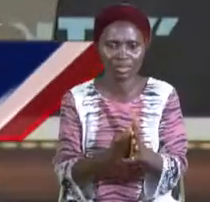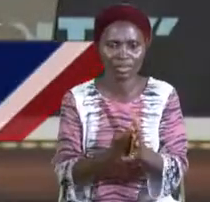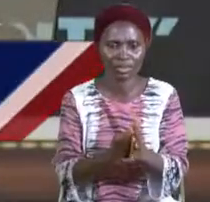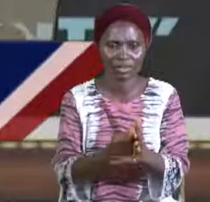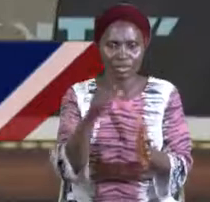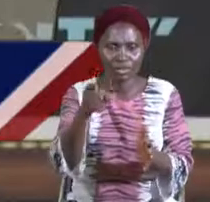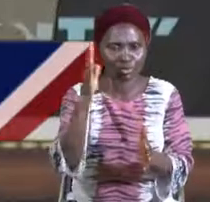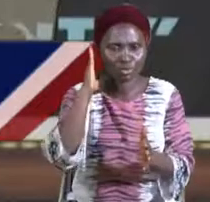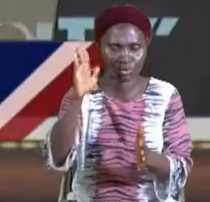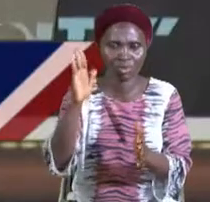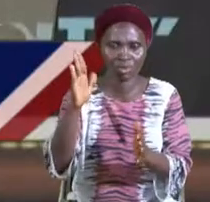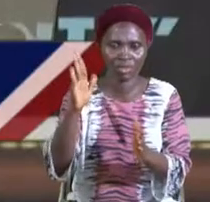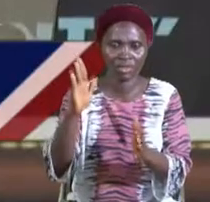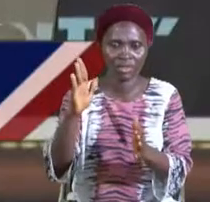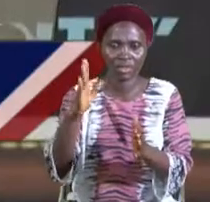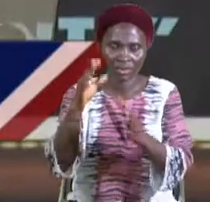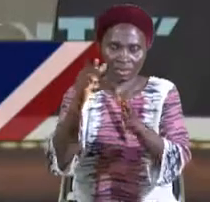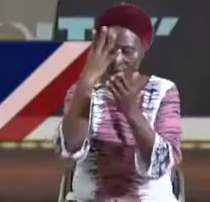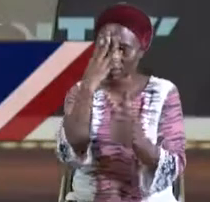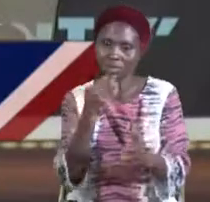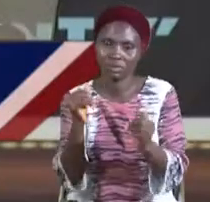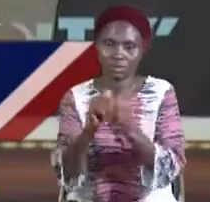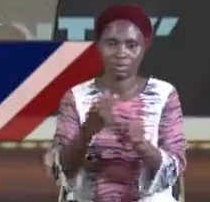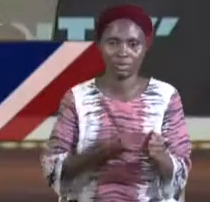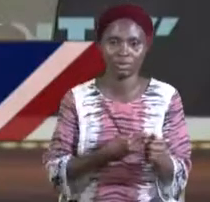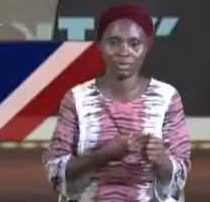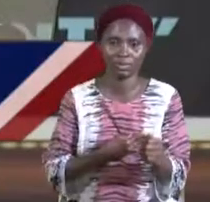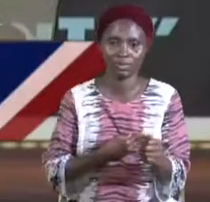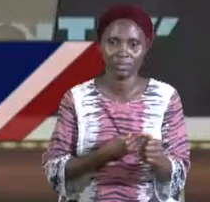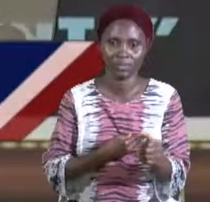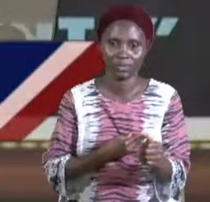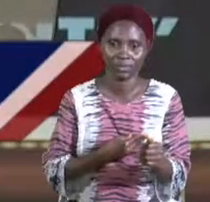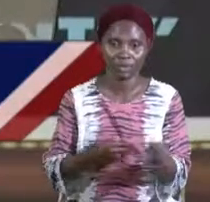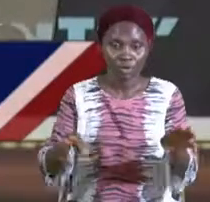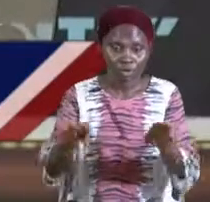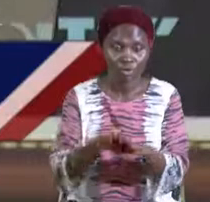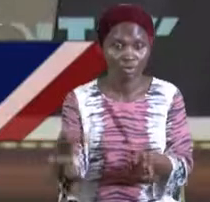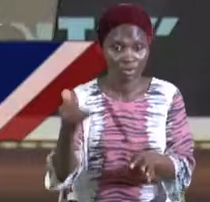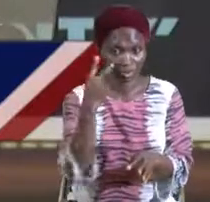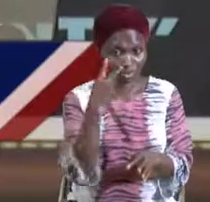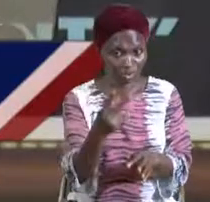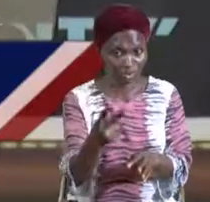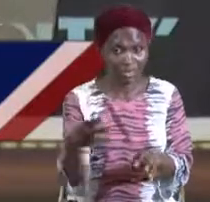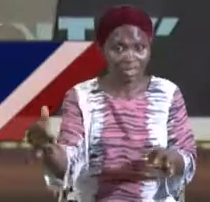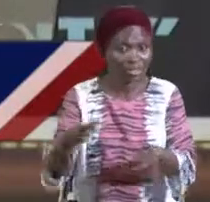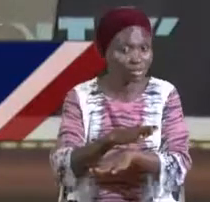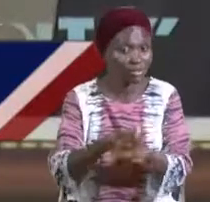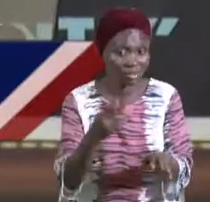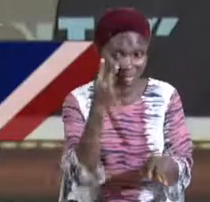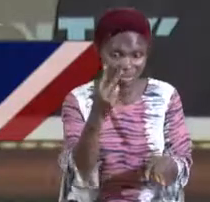la nuit avec nous. Ils étaient ressuscités des morts. Mais ils ne l'ont pas reconnu. Même s'ils l'ont vu.